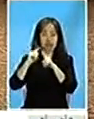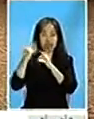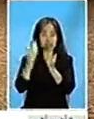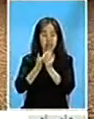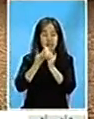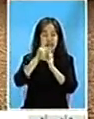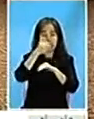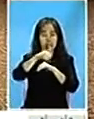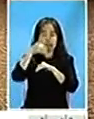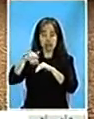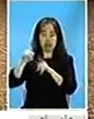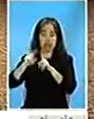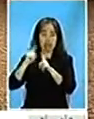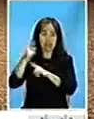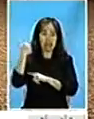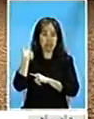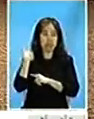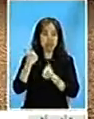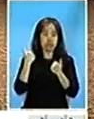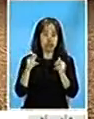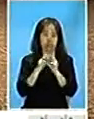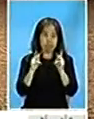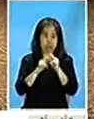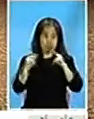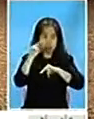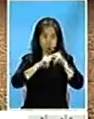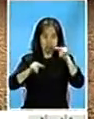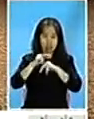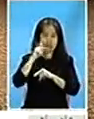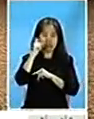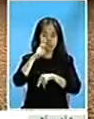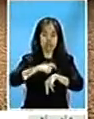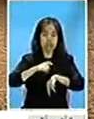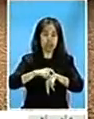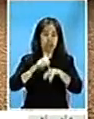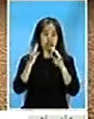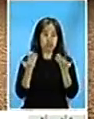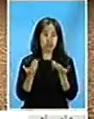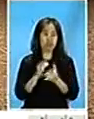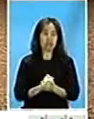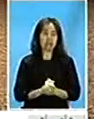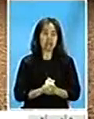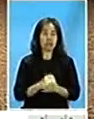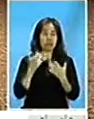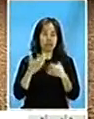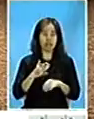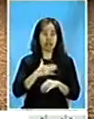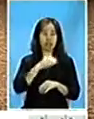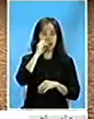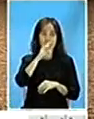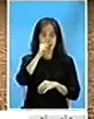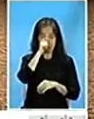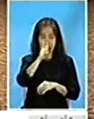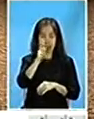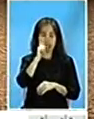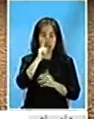าณต่างๆมากมายที่กรรมาธิการไม่สามารถตรวจสอบดิฉันไม่มีเวลาที่จะลงไปในรายละเอียดนะคะแต่ขอบอกด้วยความเคารพว่